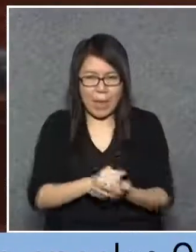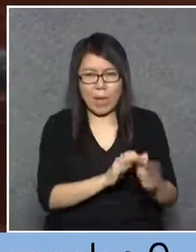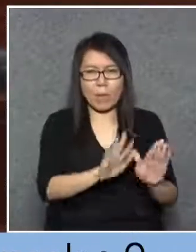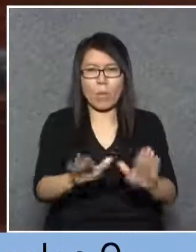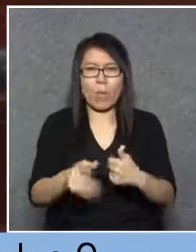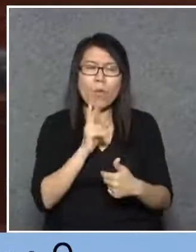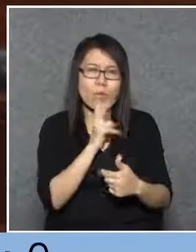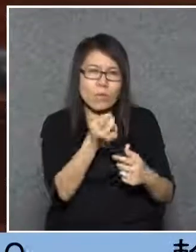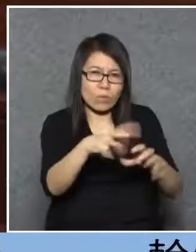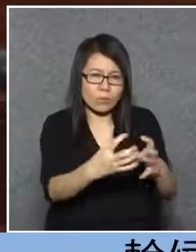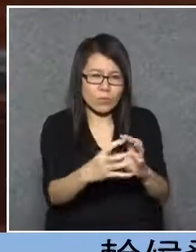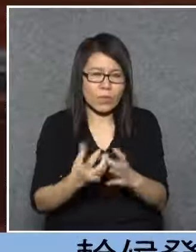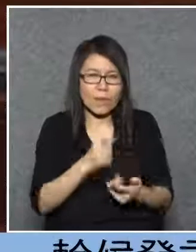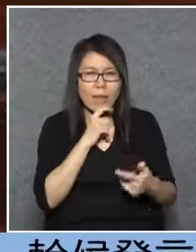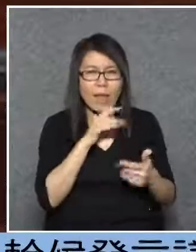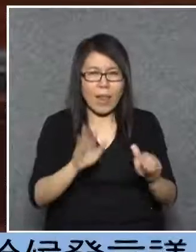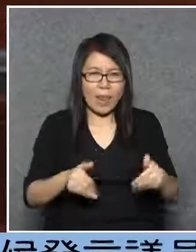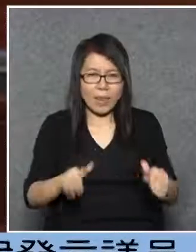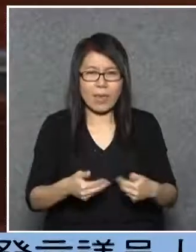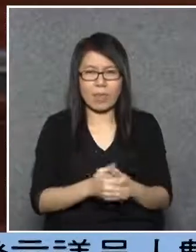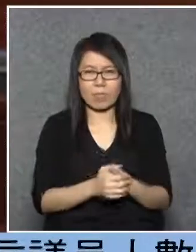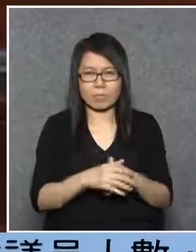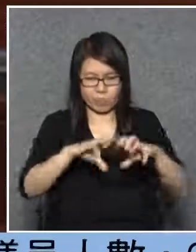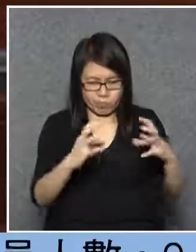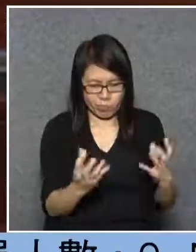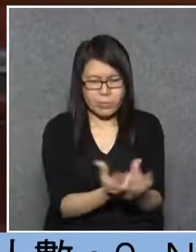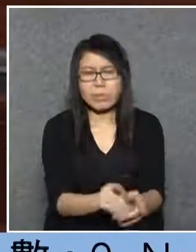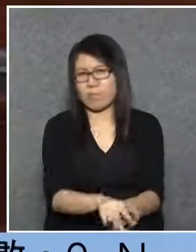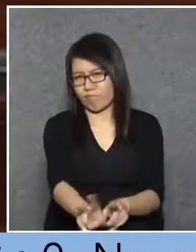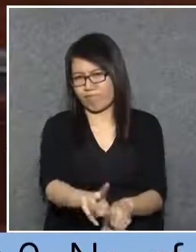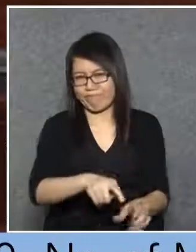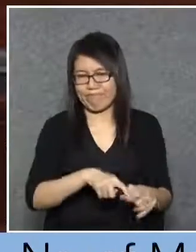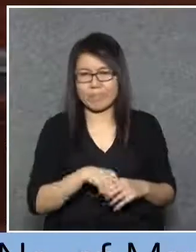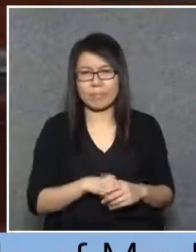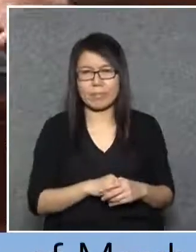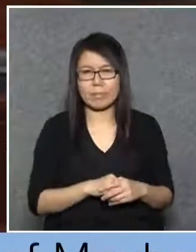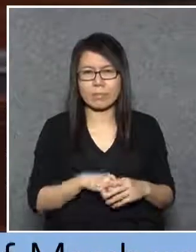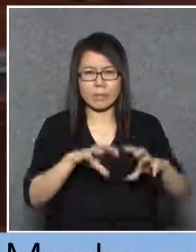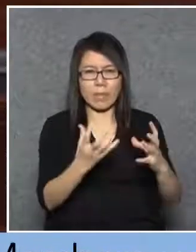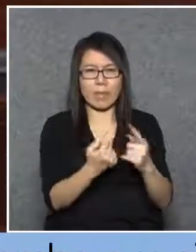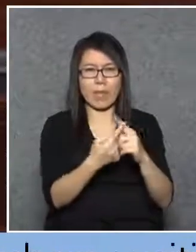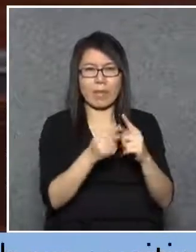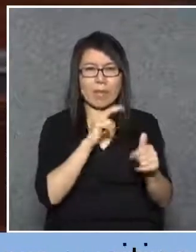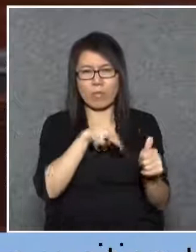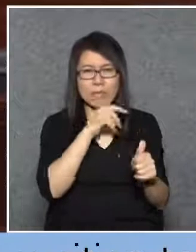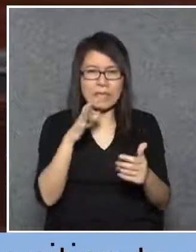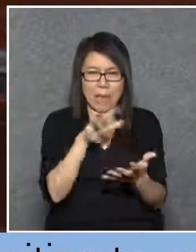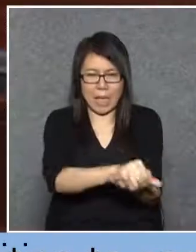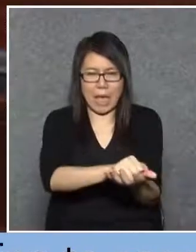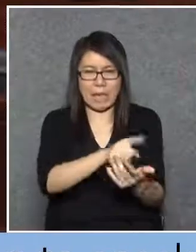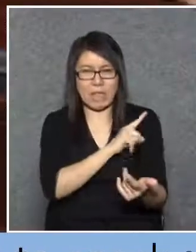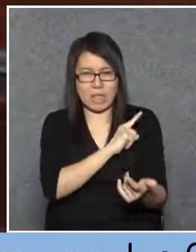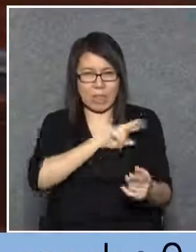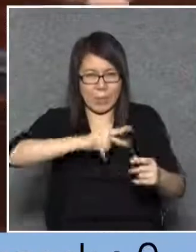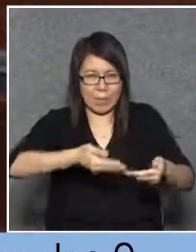集體的利益集團來的，一班人控制一個山頭就成為一個機構，